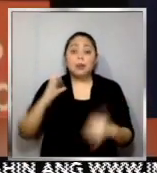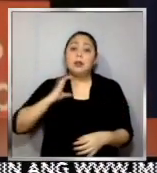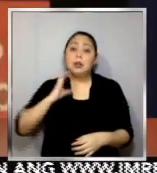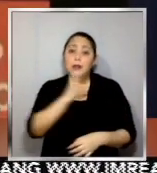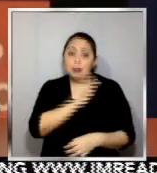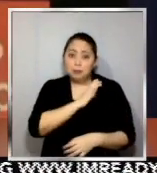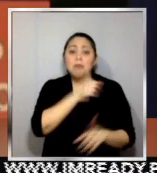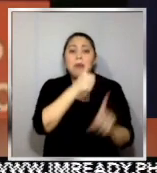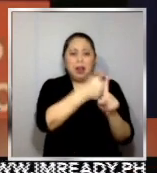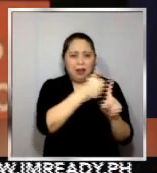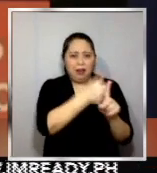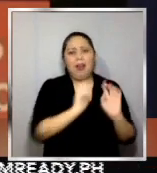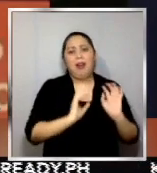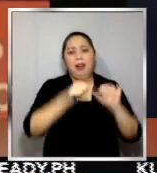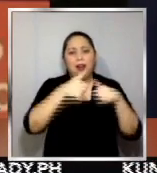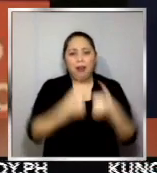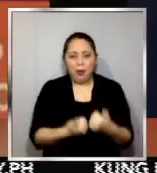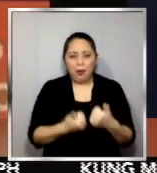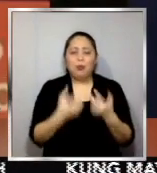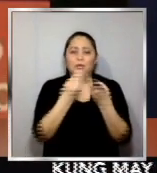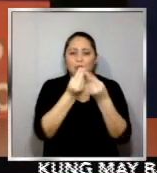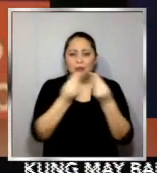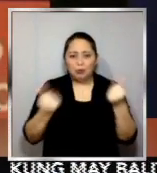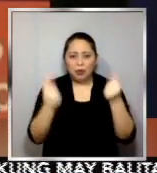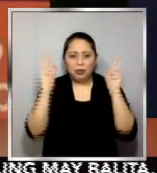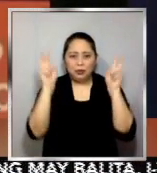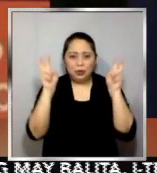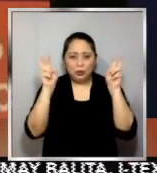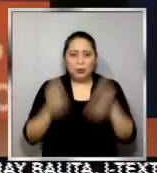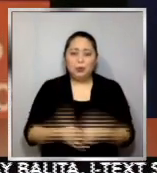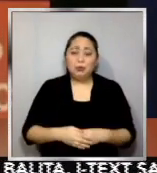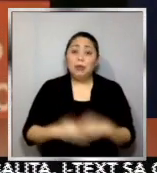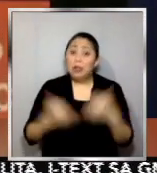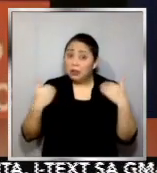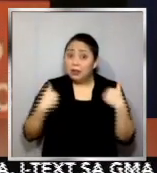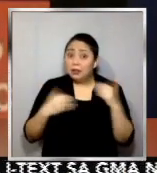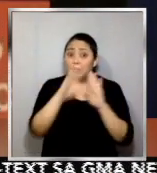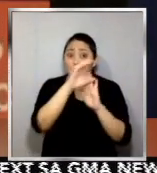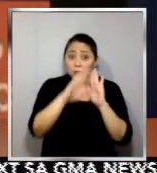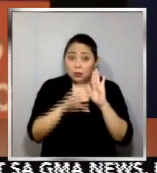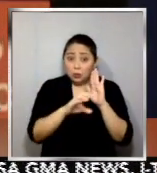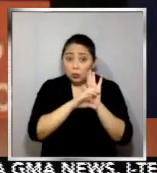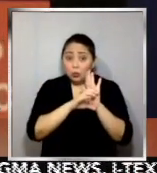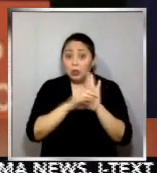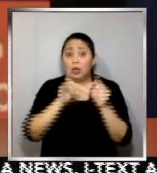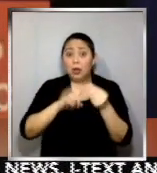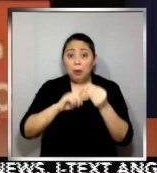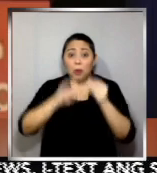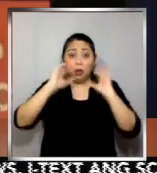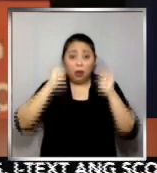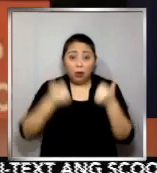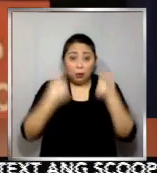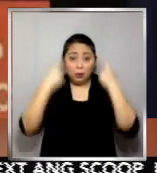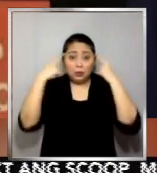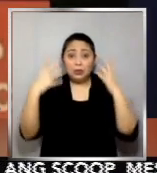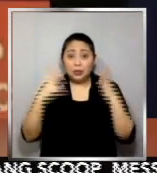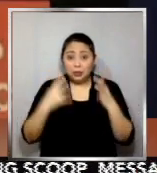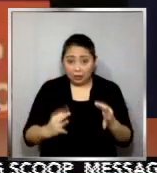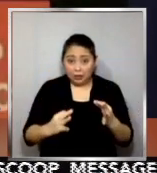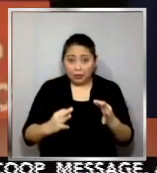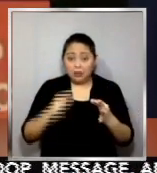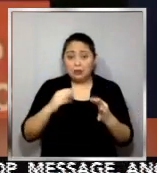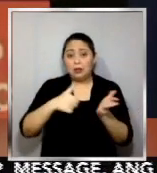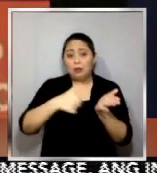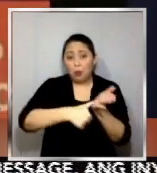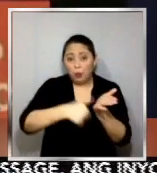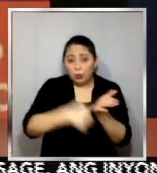is enshrined in the Constitution that the selection of leadership is a purely internal matter of the House at yan naman po